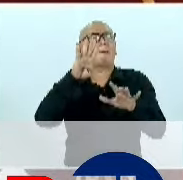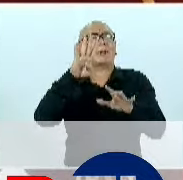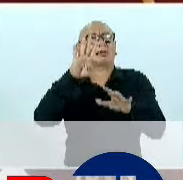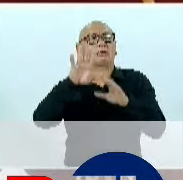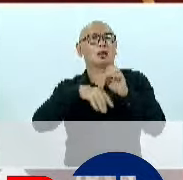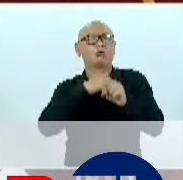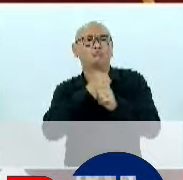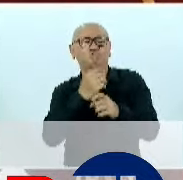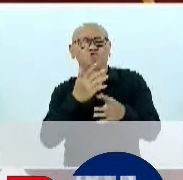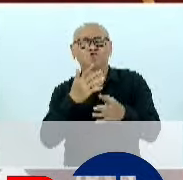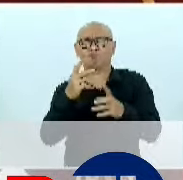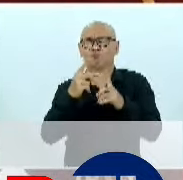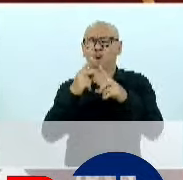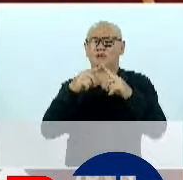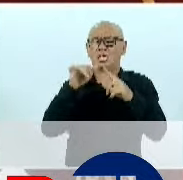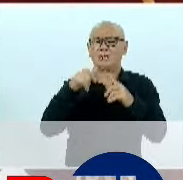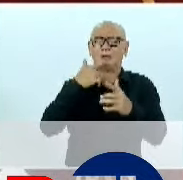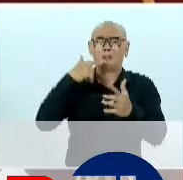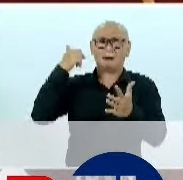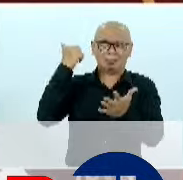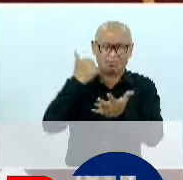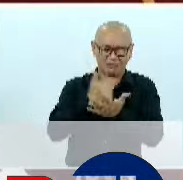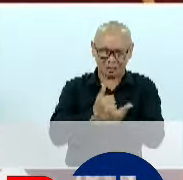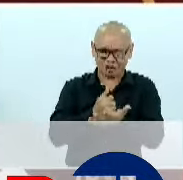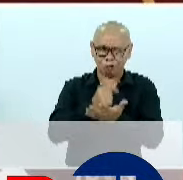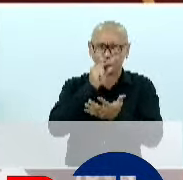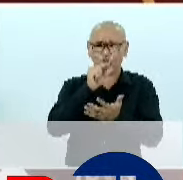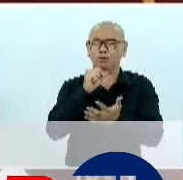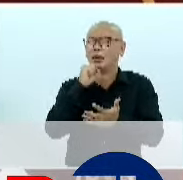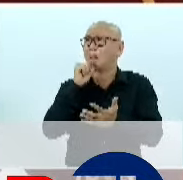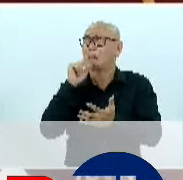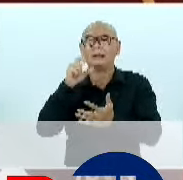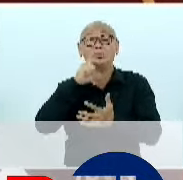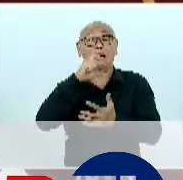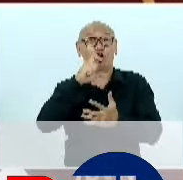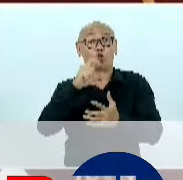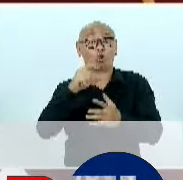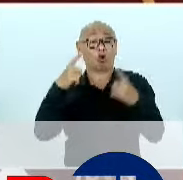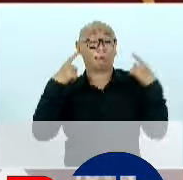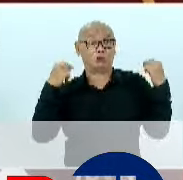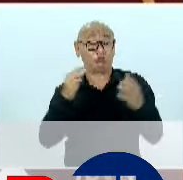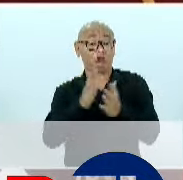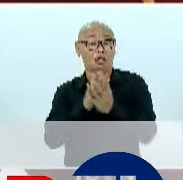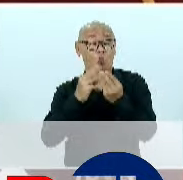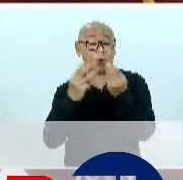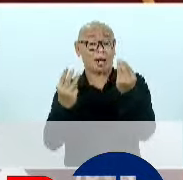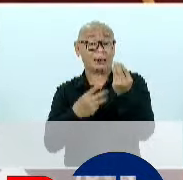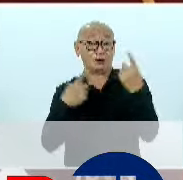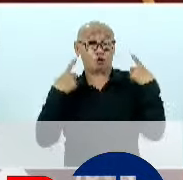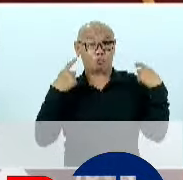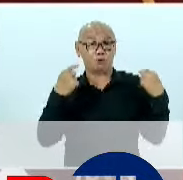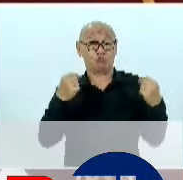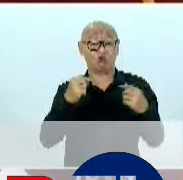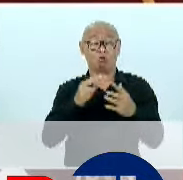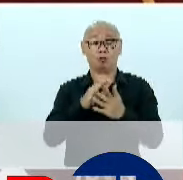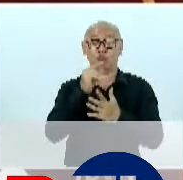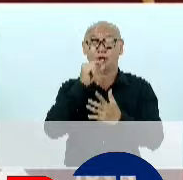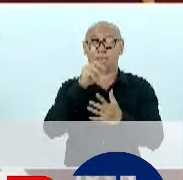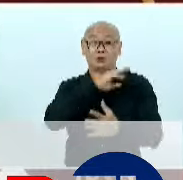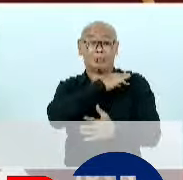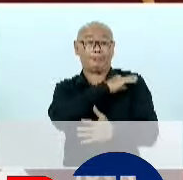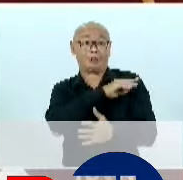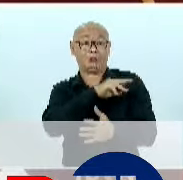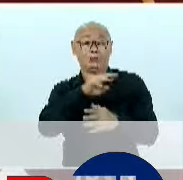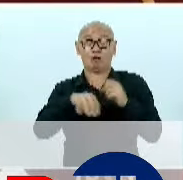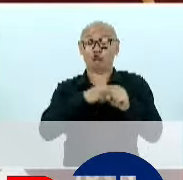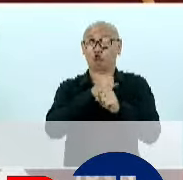tahun hal ini sangat penting bagi siapapun calon gubernur wakil gubernur yang akan menjabat di periode 2